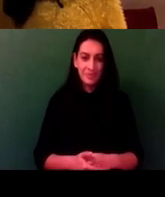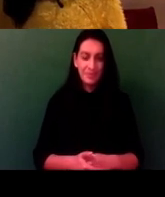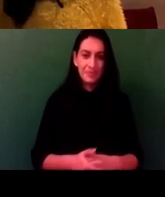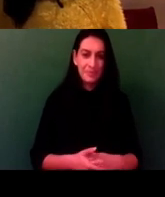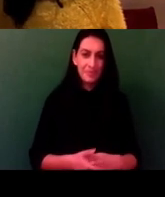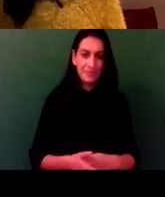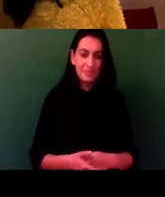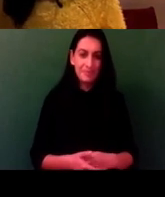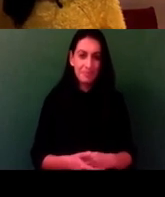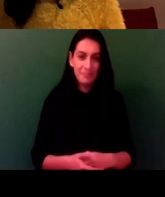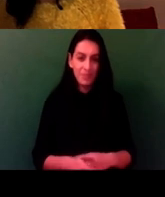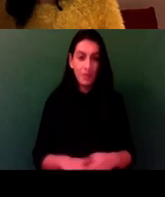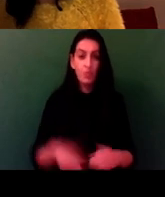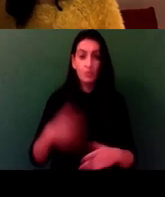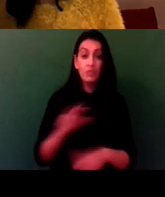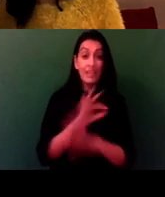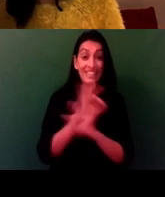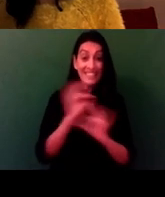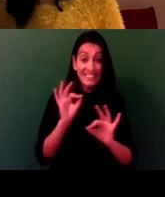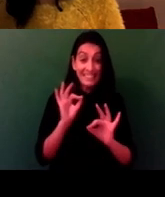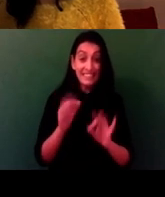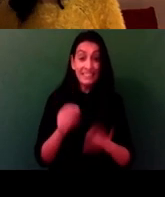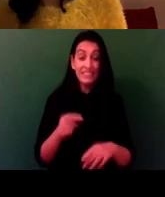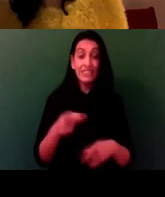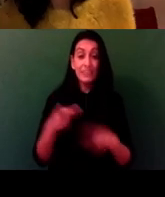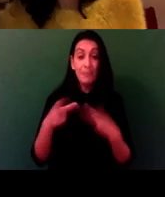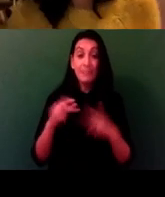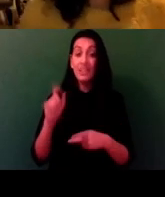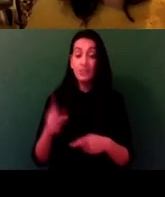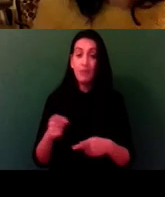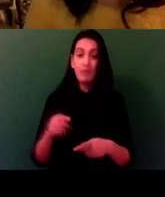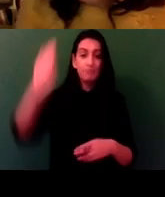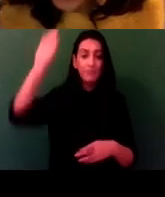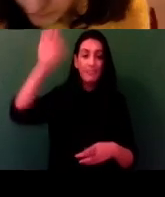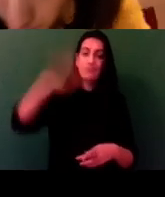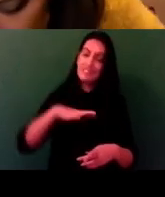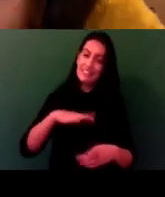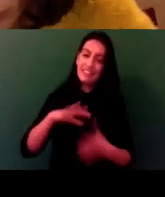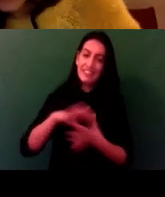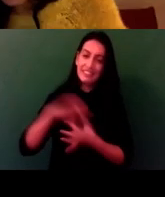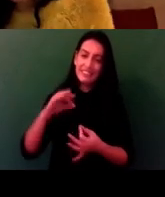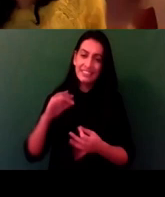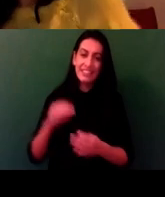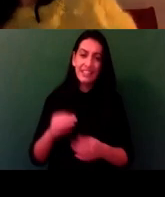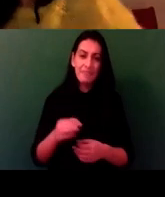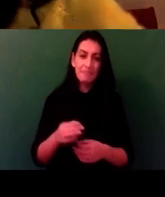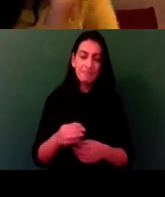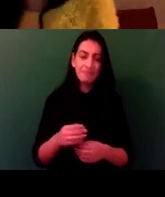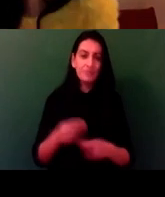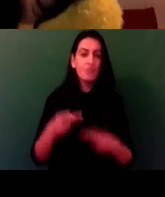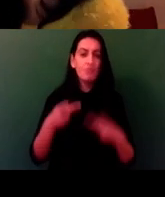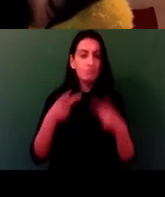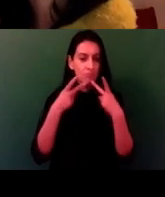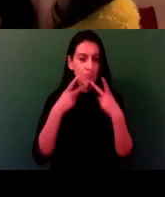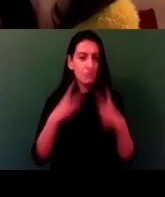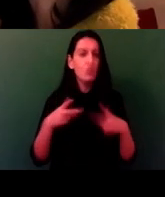özellikle söz almayanlar konuşmak isterse önceliğimiz tabii ki olacaklardır. Ayten Başdemir,